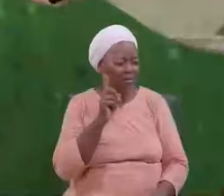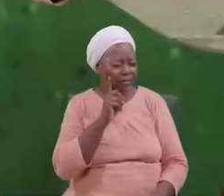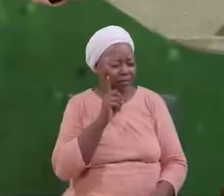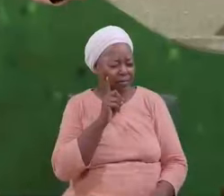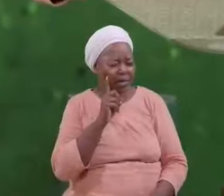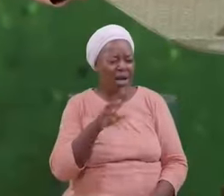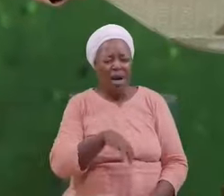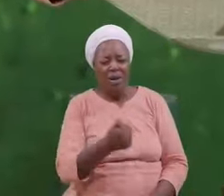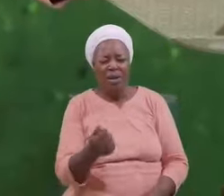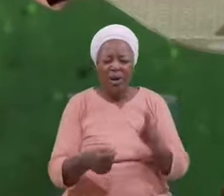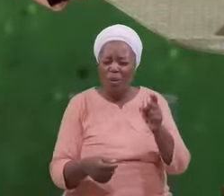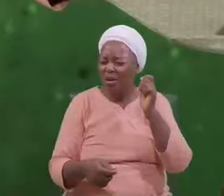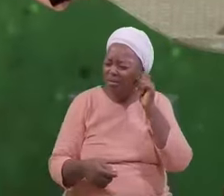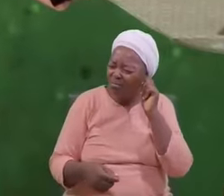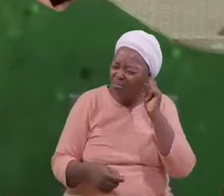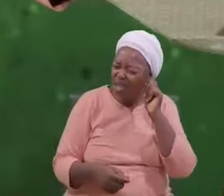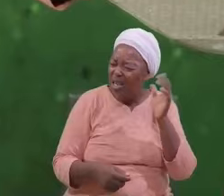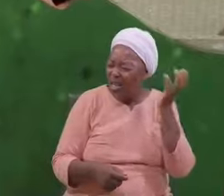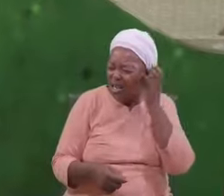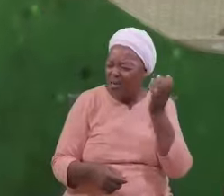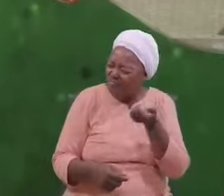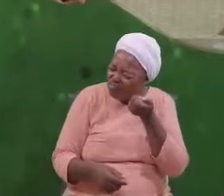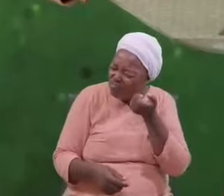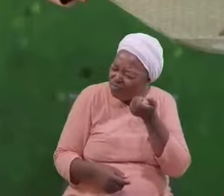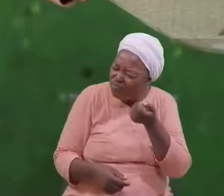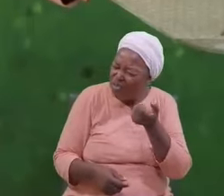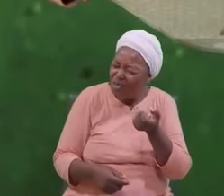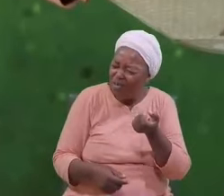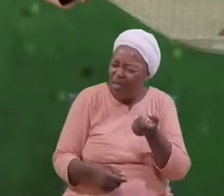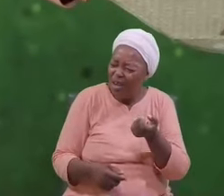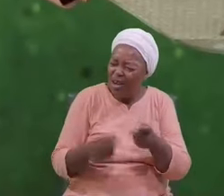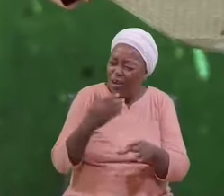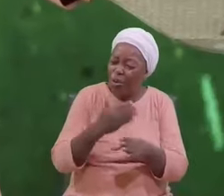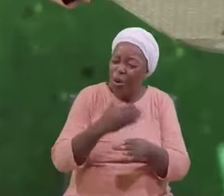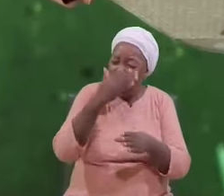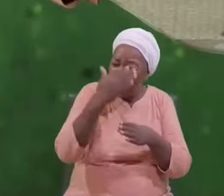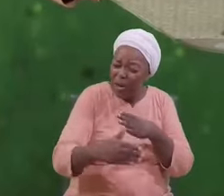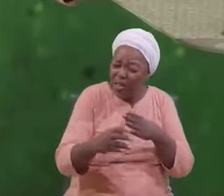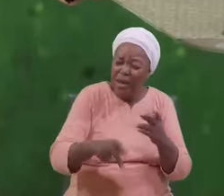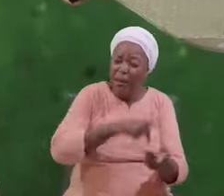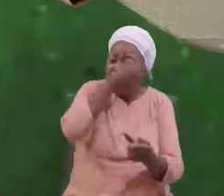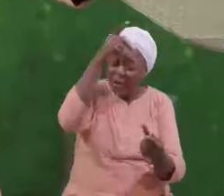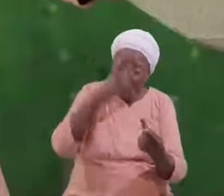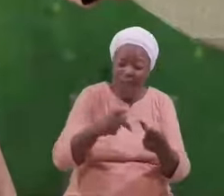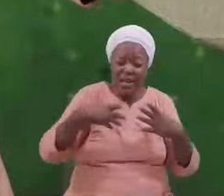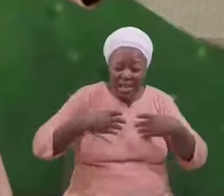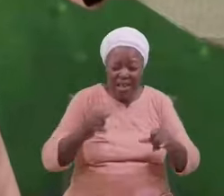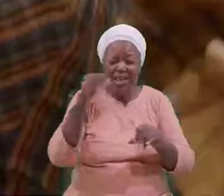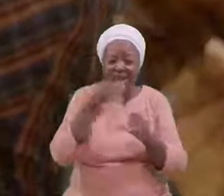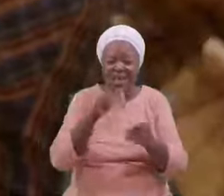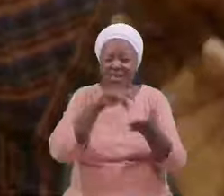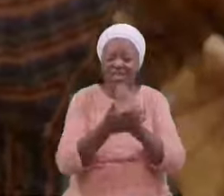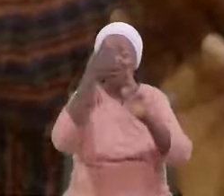oreille entend légèrement, mais qu'il y ait la guérison parfaite au nom de